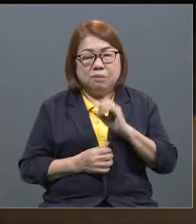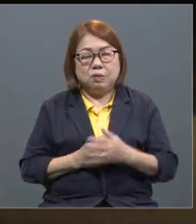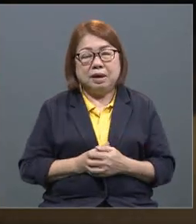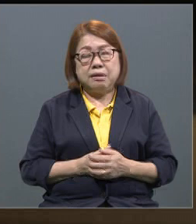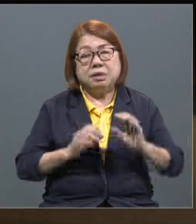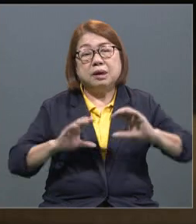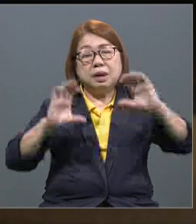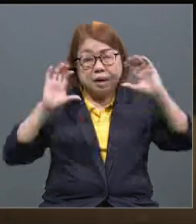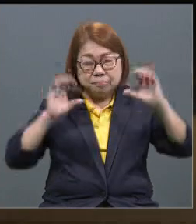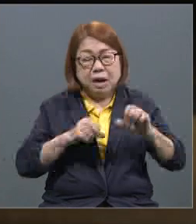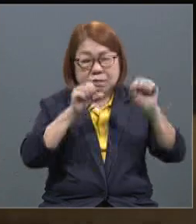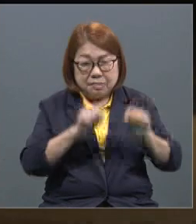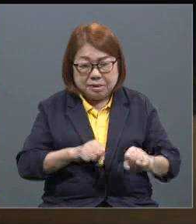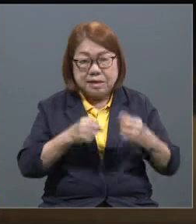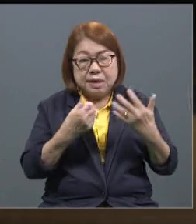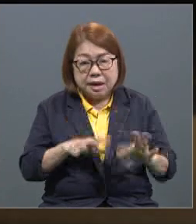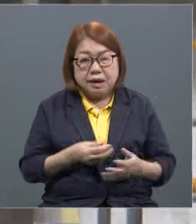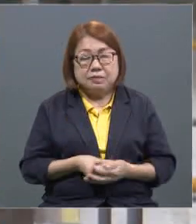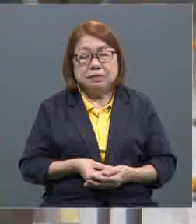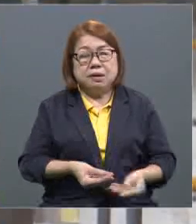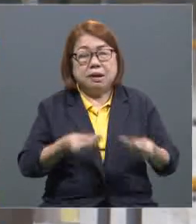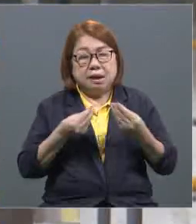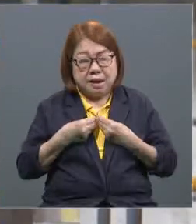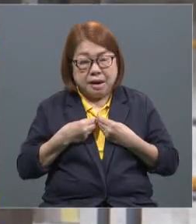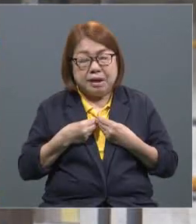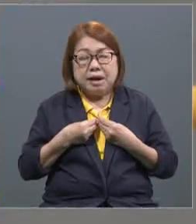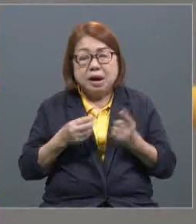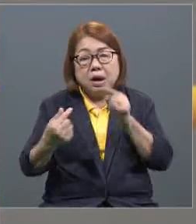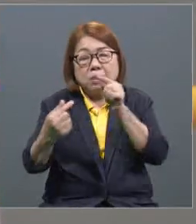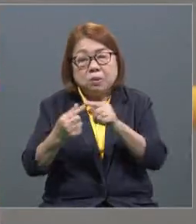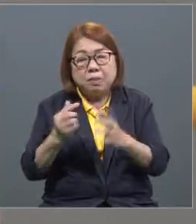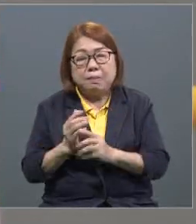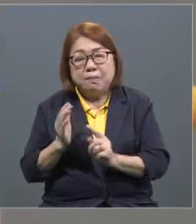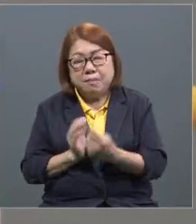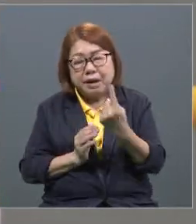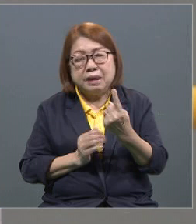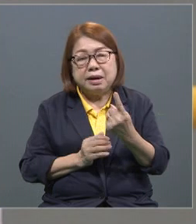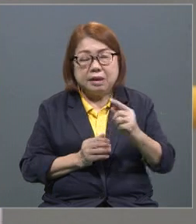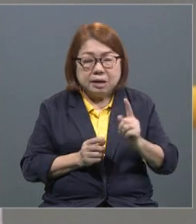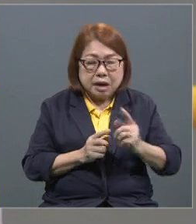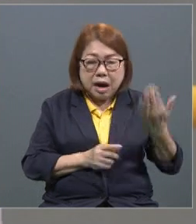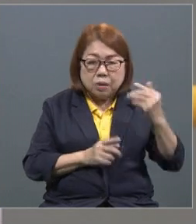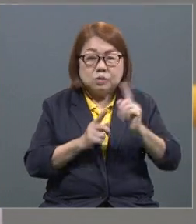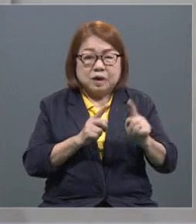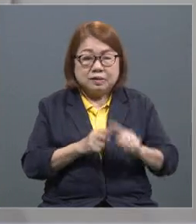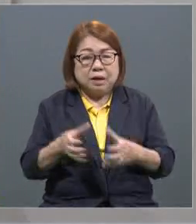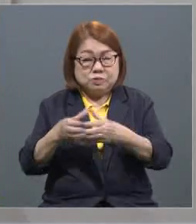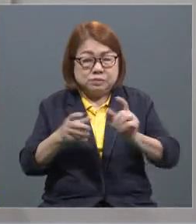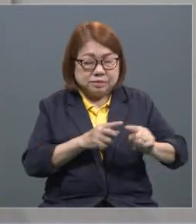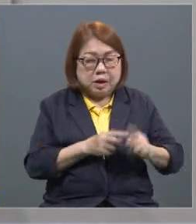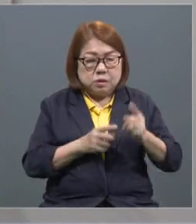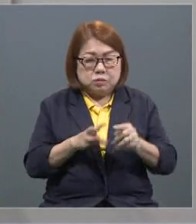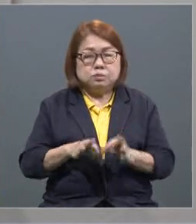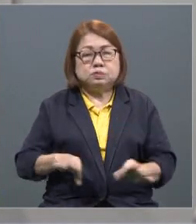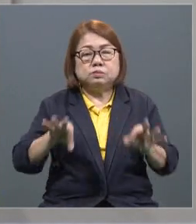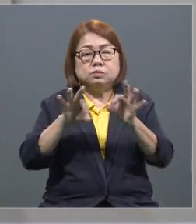ครมเนี่ยมีมติเห็นชอบข้อเสนอ 10อุตสาหกรรมเป้าหมายนะครับทั้งกลุ่ม FirstS Curveและ new s Curveเพื่อเป็นกลไกสำคัญในการขับ